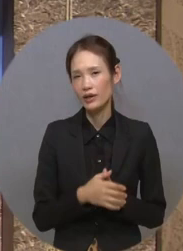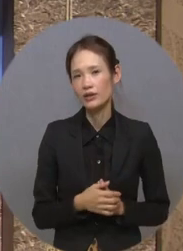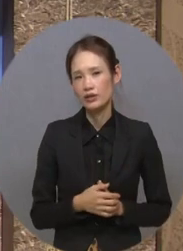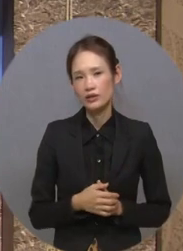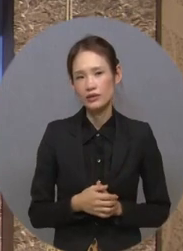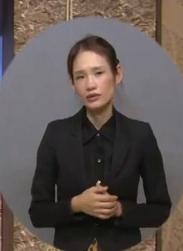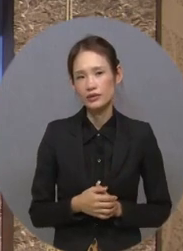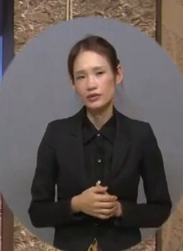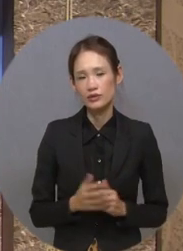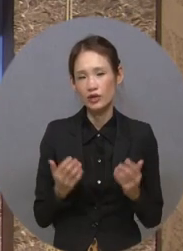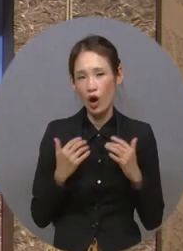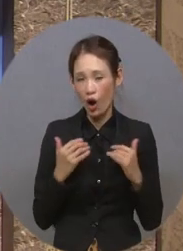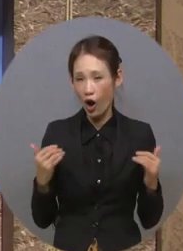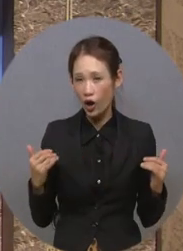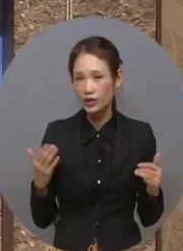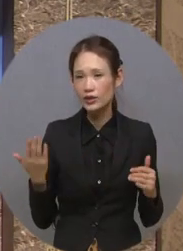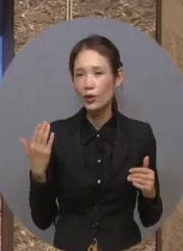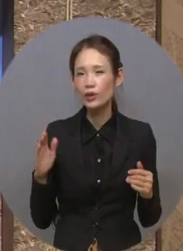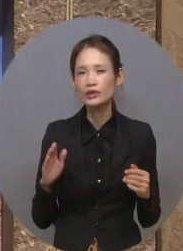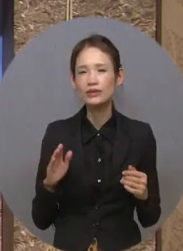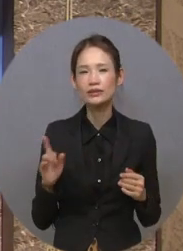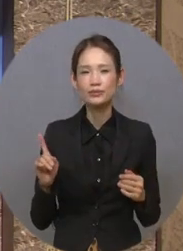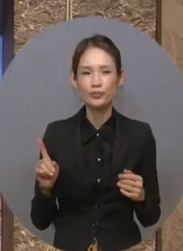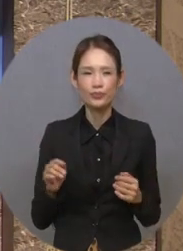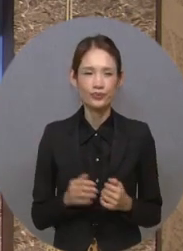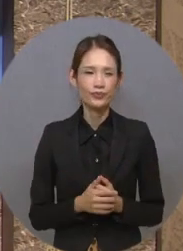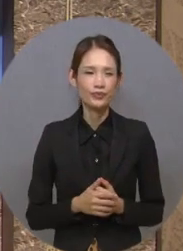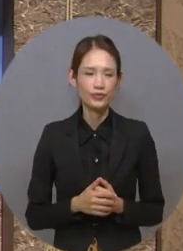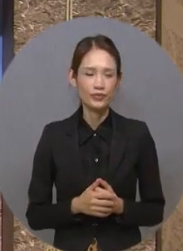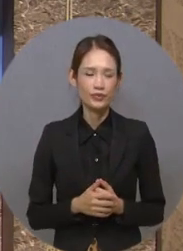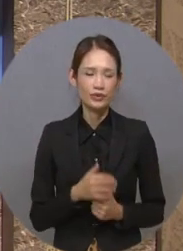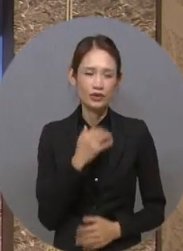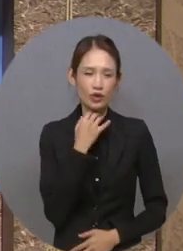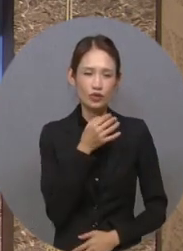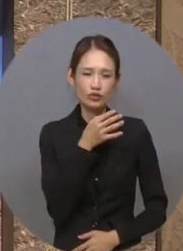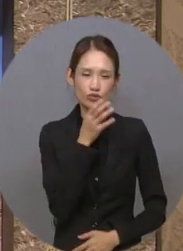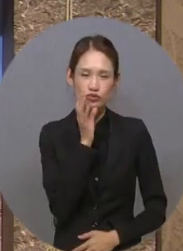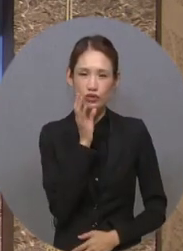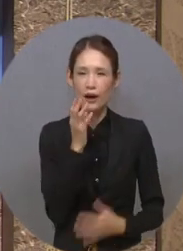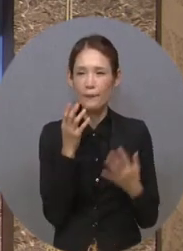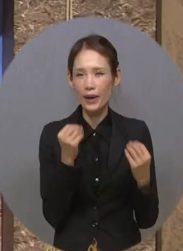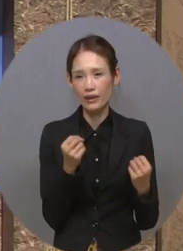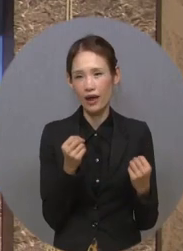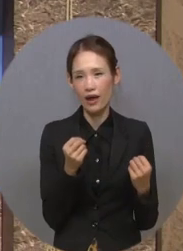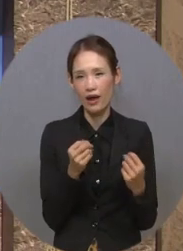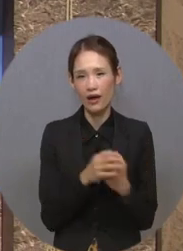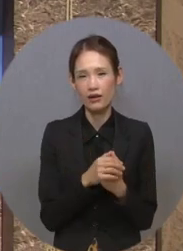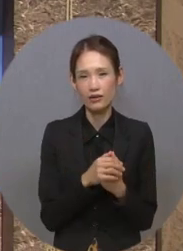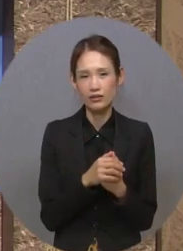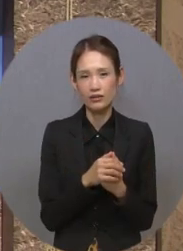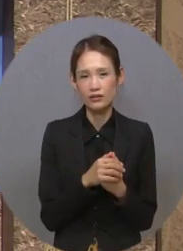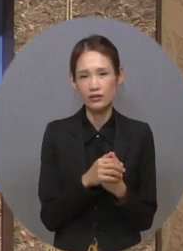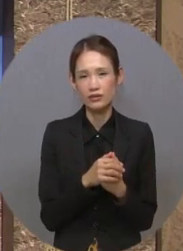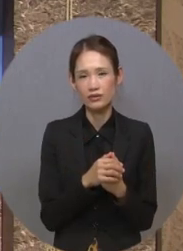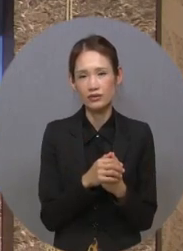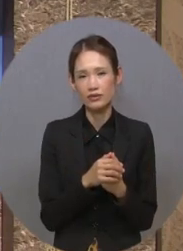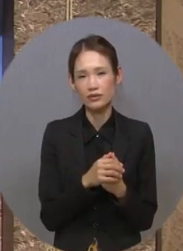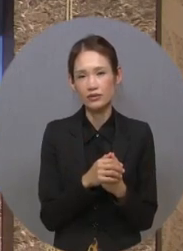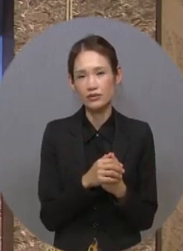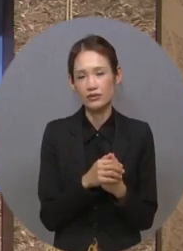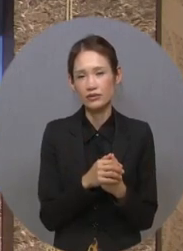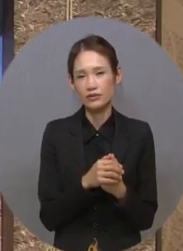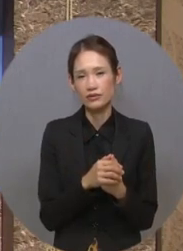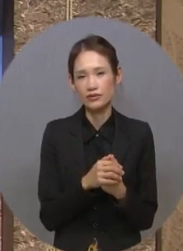또 어르신들 요새는 또 하고 있는 게 어르신들이 연세가 많다 보니까는 네. 면허가 있는데